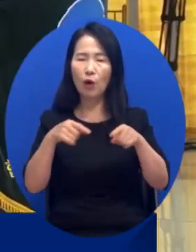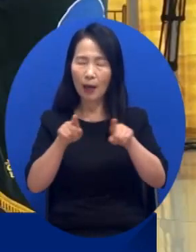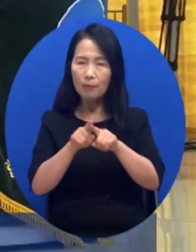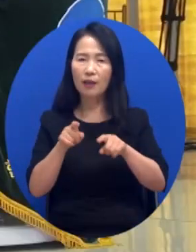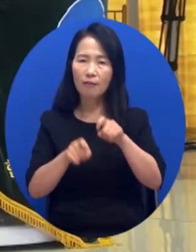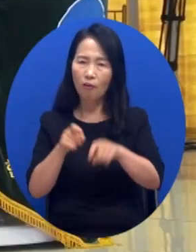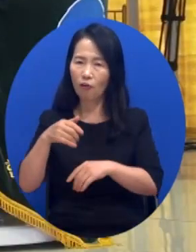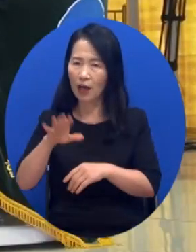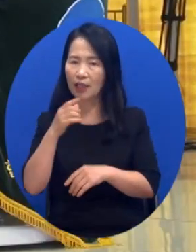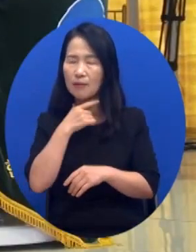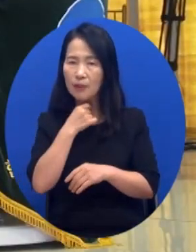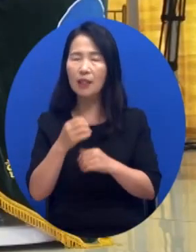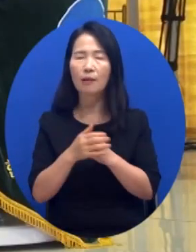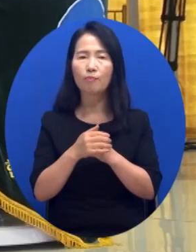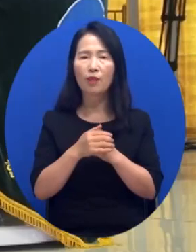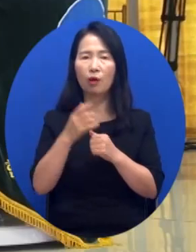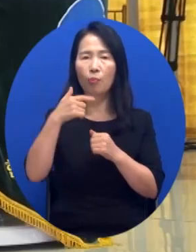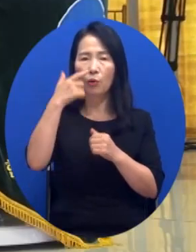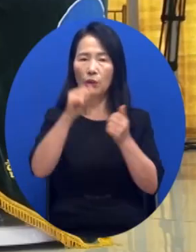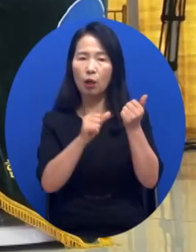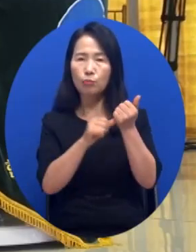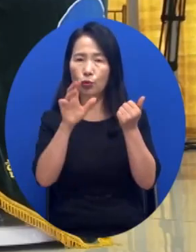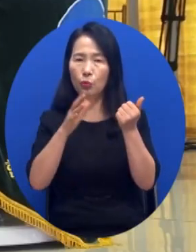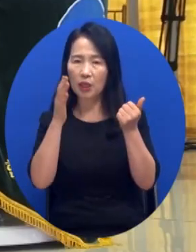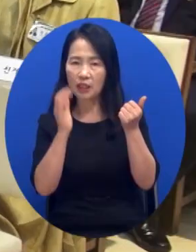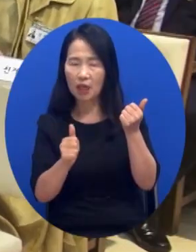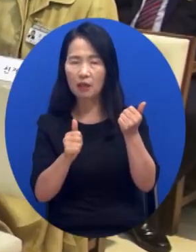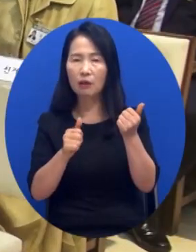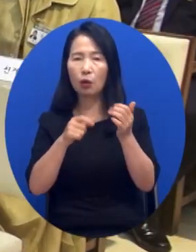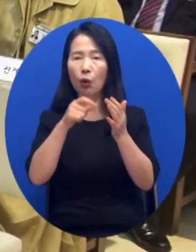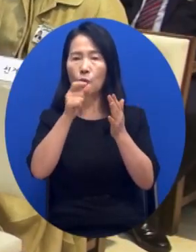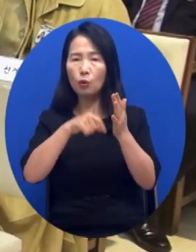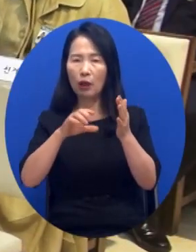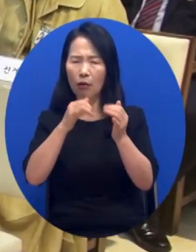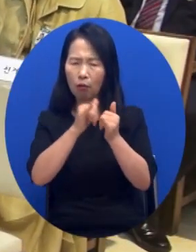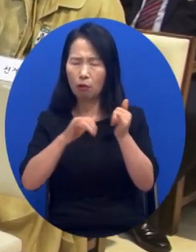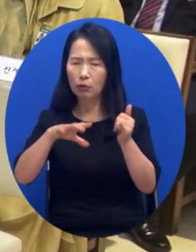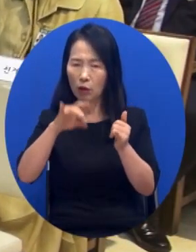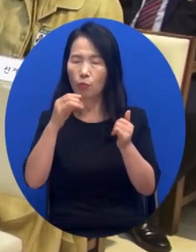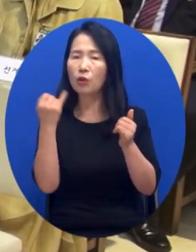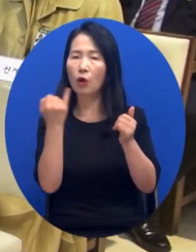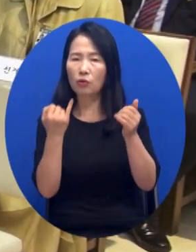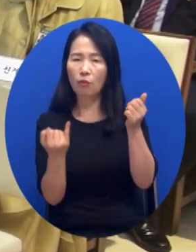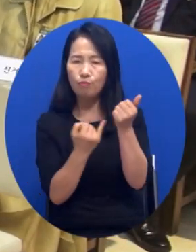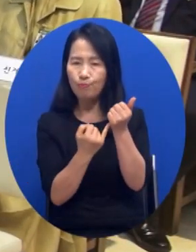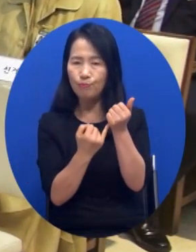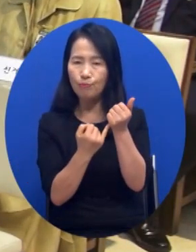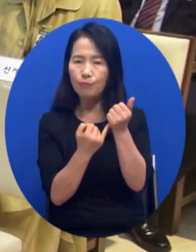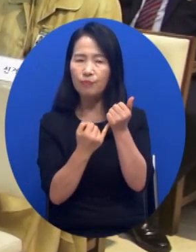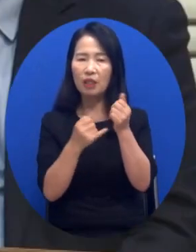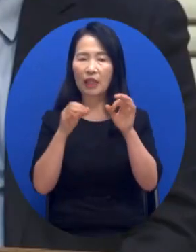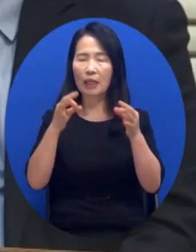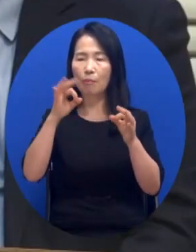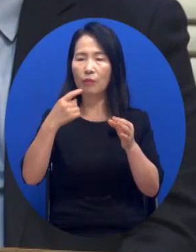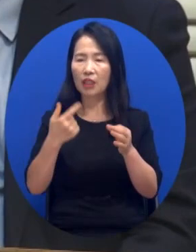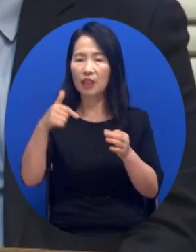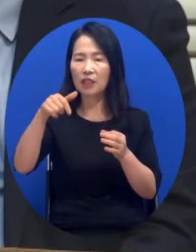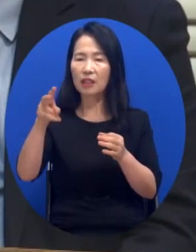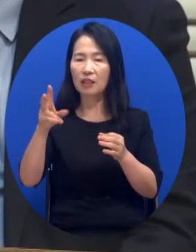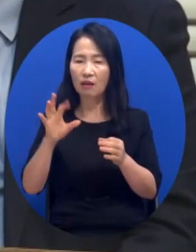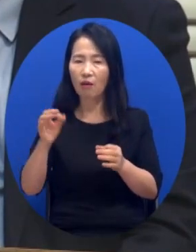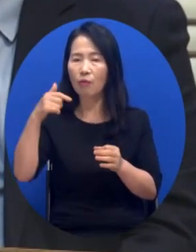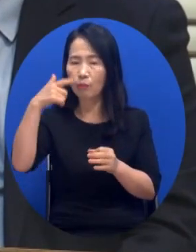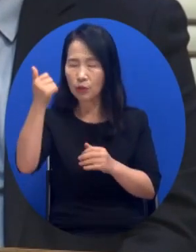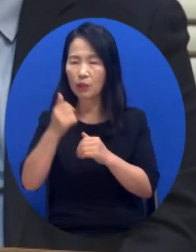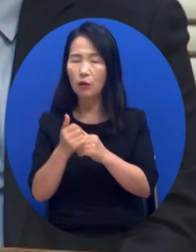동행하겠습니다. 목사 부총회장에는 교단 사상 최초로 여성 부총회장이 선출됐습니다. 김은경 목사는 주께 돌아가는